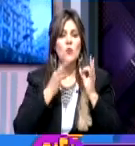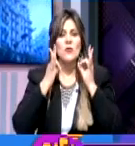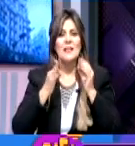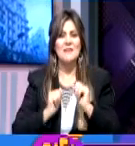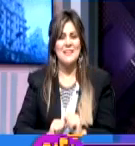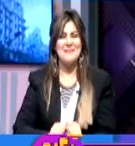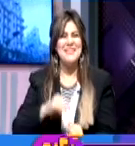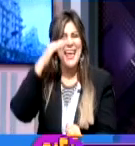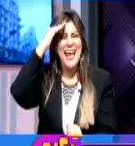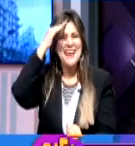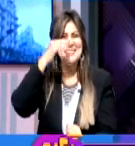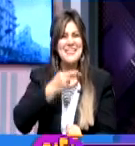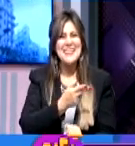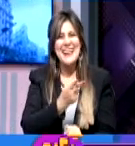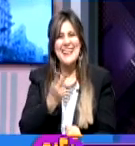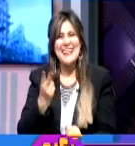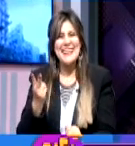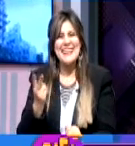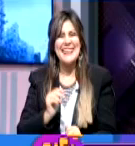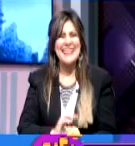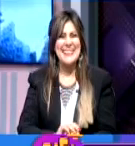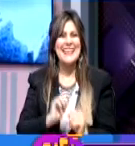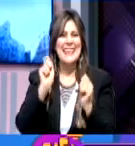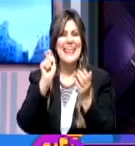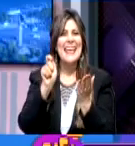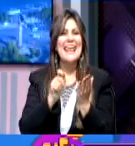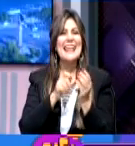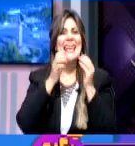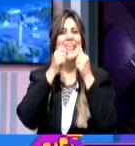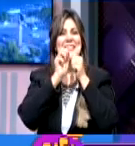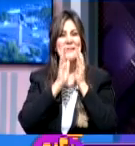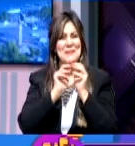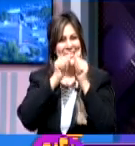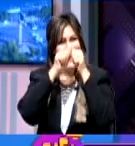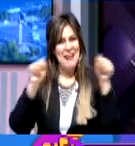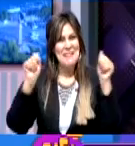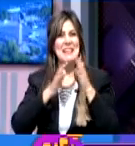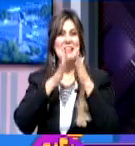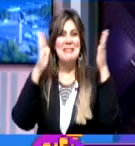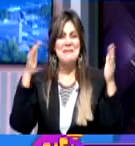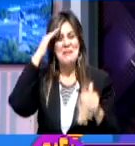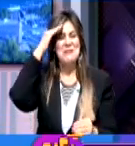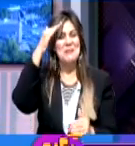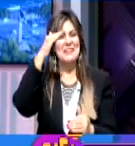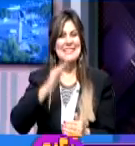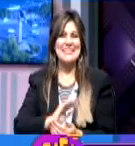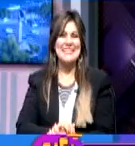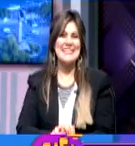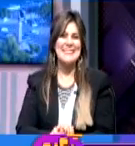شكرا ليك كاتب، شكرا الكاتب الكبير عبد الحليم قدير الكاتب الصحفي، شكرا لحضرتك يا مصر، شكرا جزيلا.